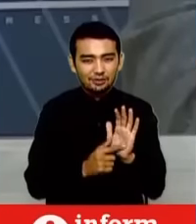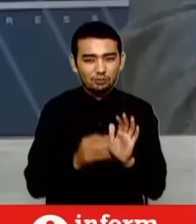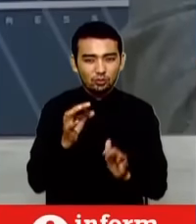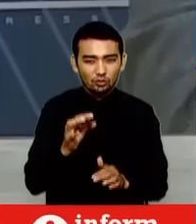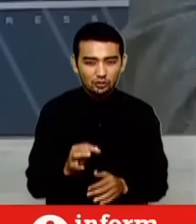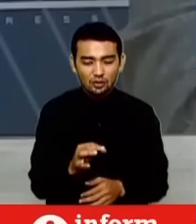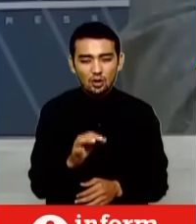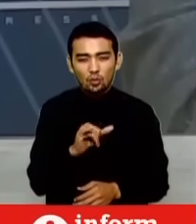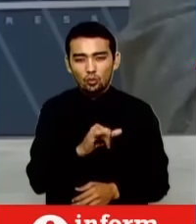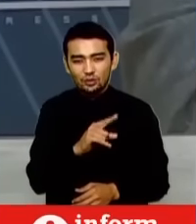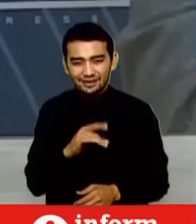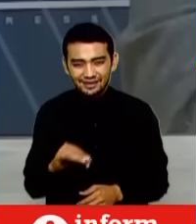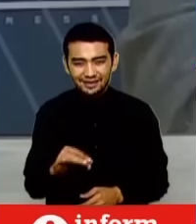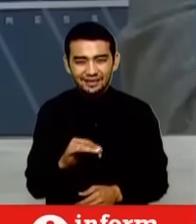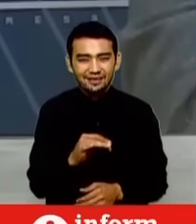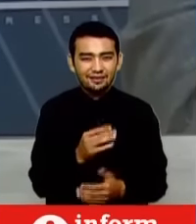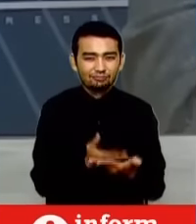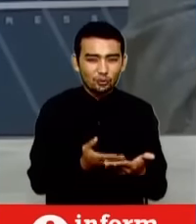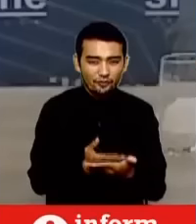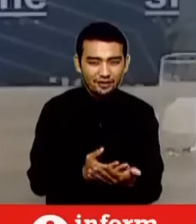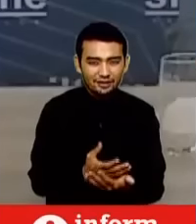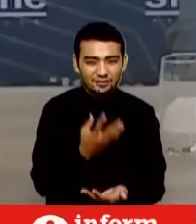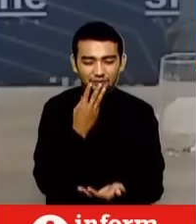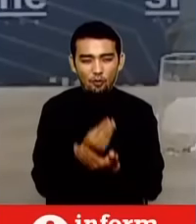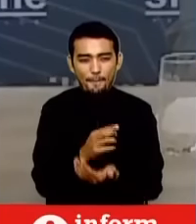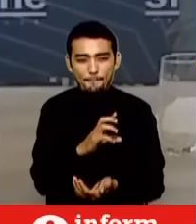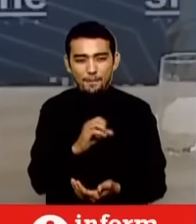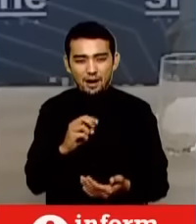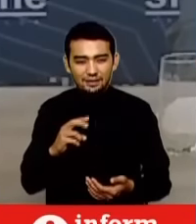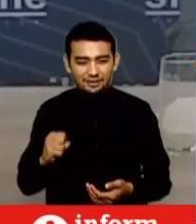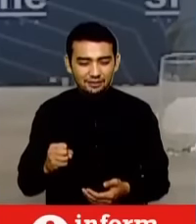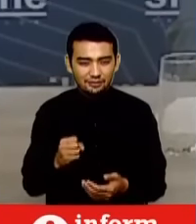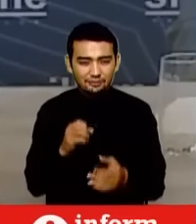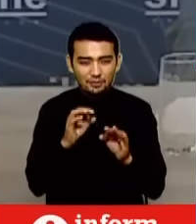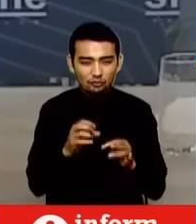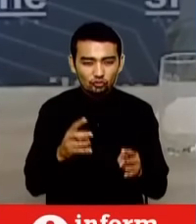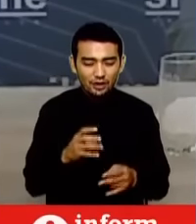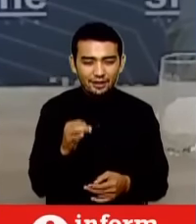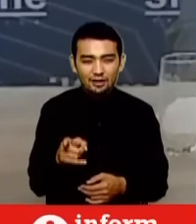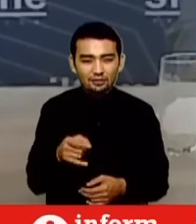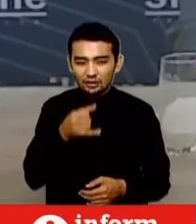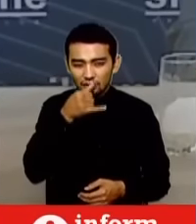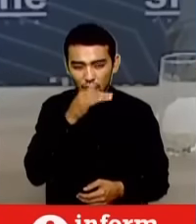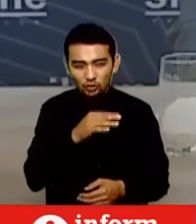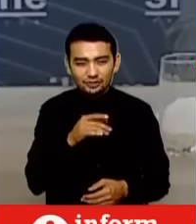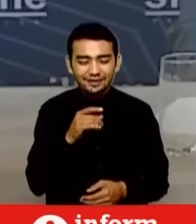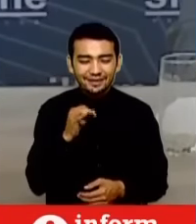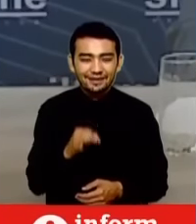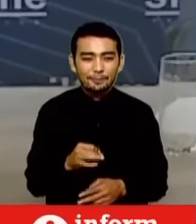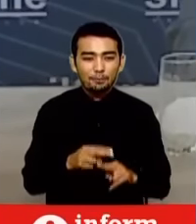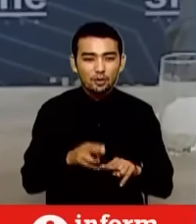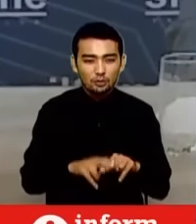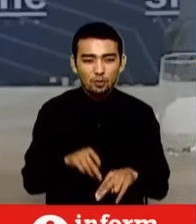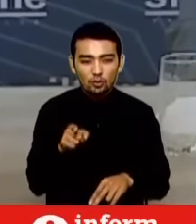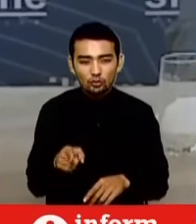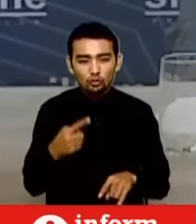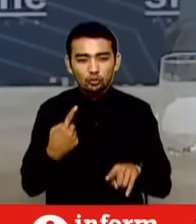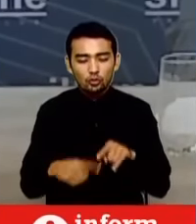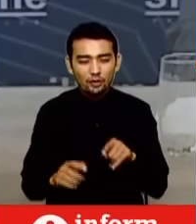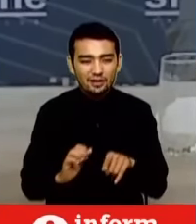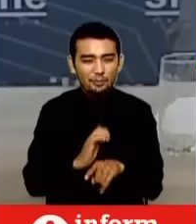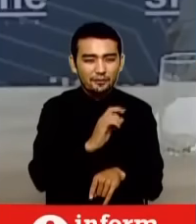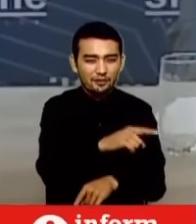услуг, УЗИ, консультации и так далее, оказать на своей базе. Он практически не может. Поэтому он вынужден направлять в другую клинику. Но когда